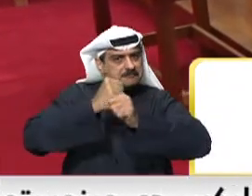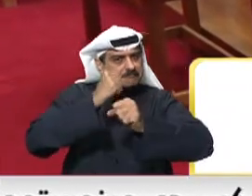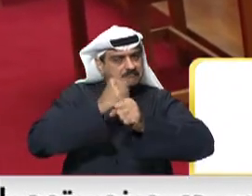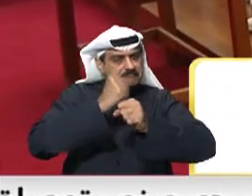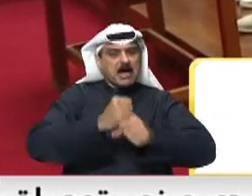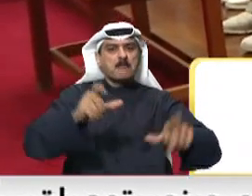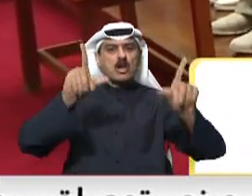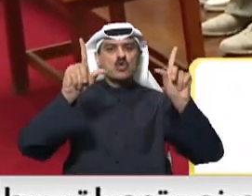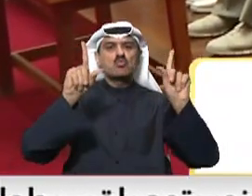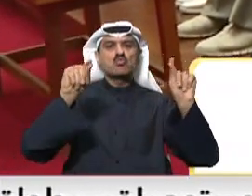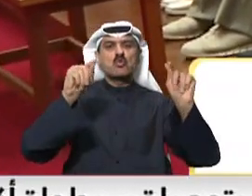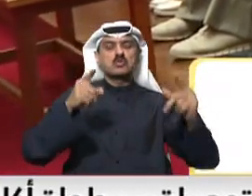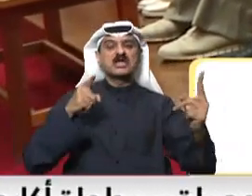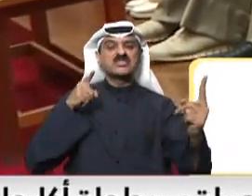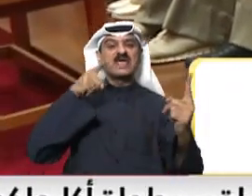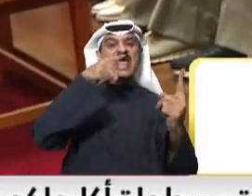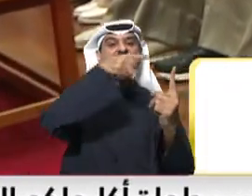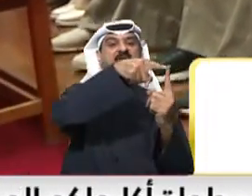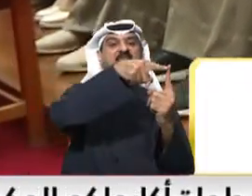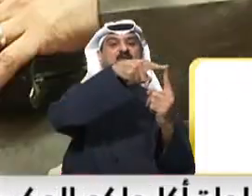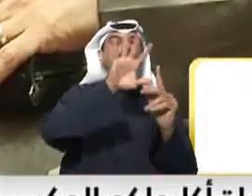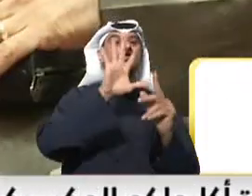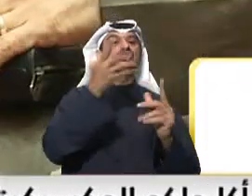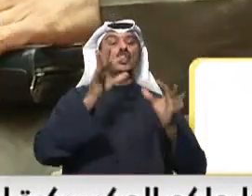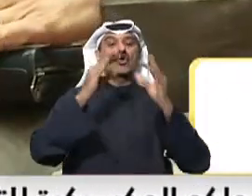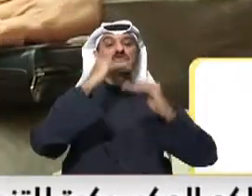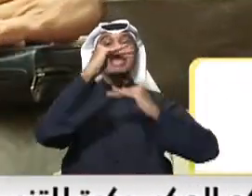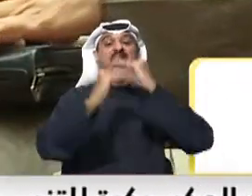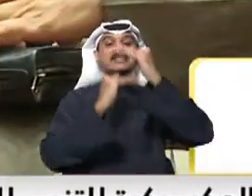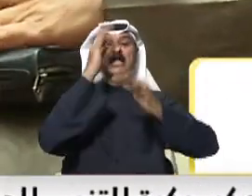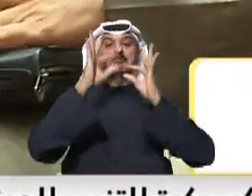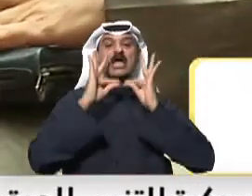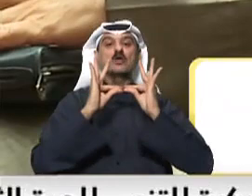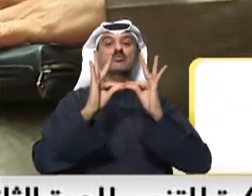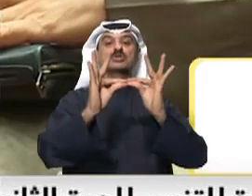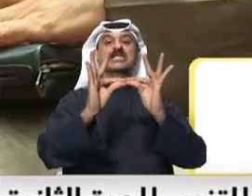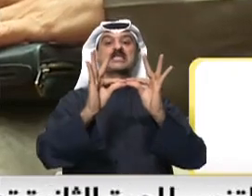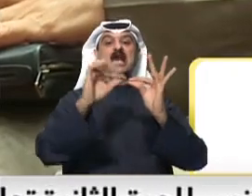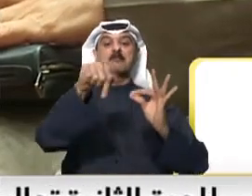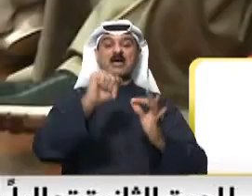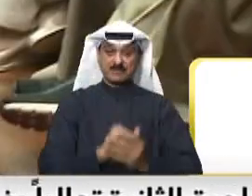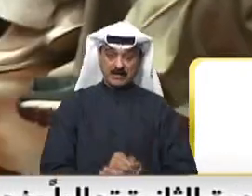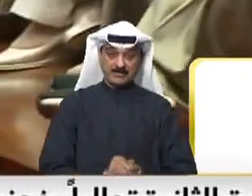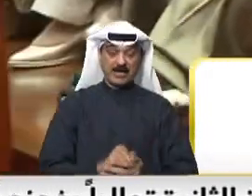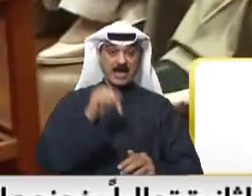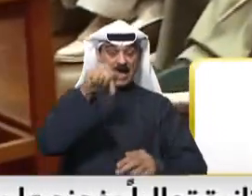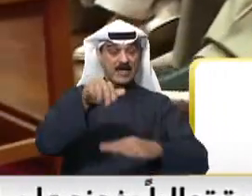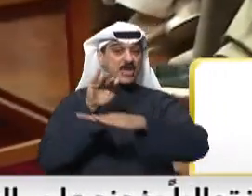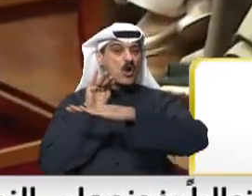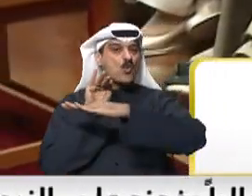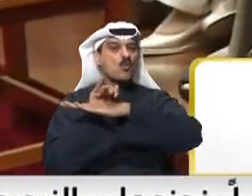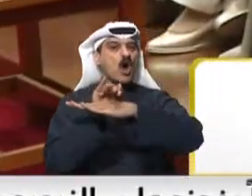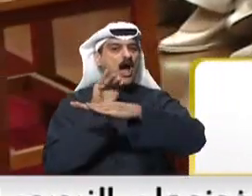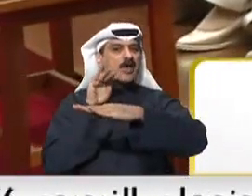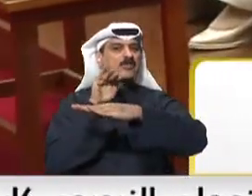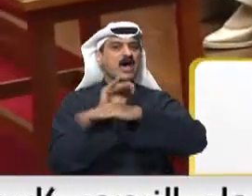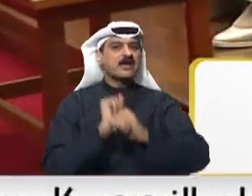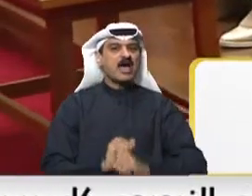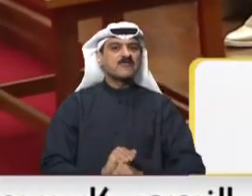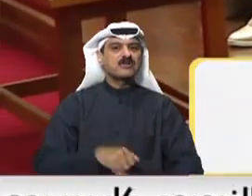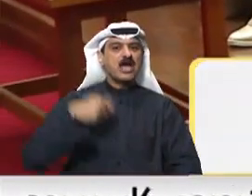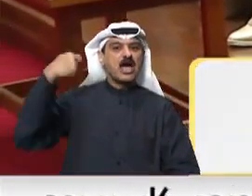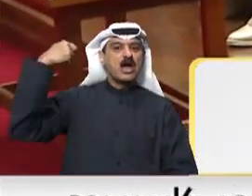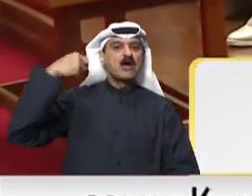الصحيح في تحقيق أهداف التنمية المستدامة، هكذا كان العنوان الأكبر للمحاضرة التي ألقتها